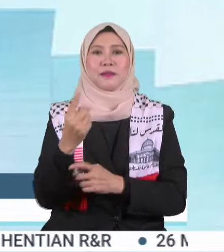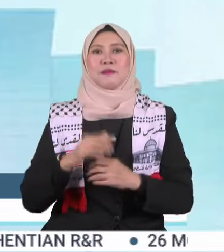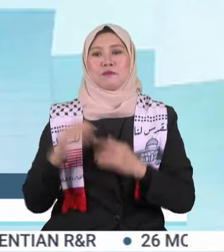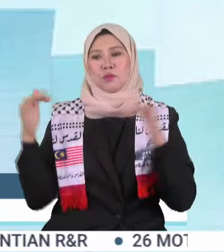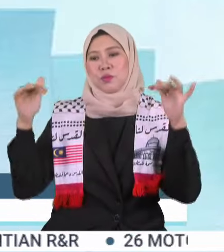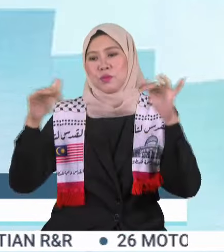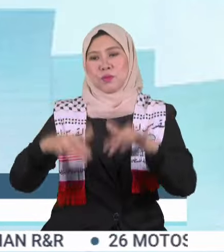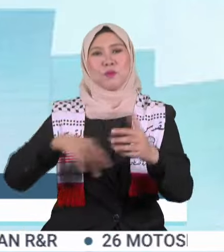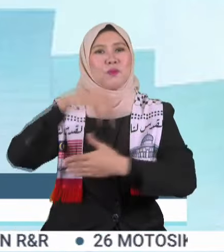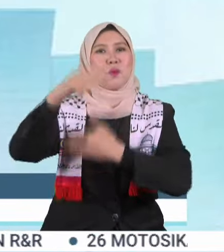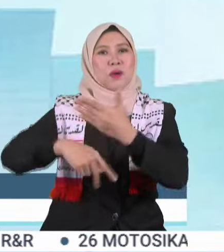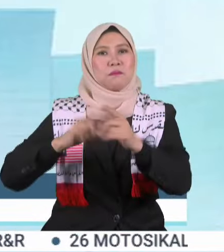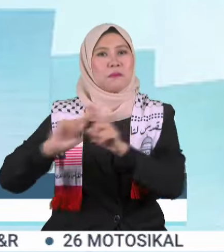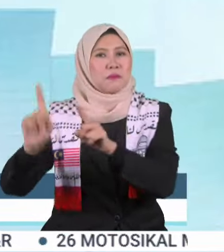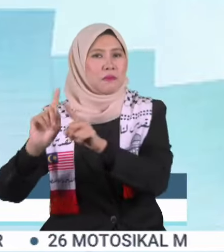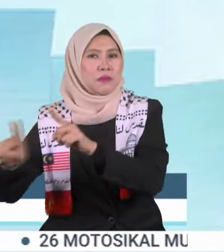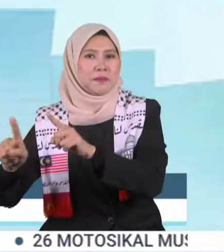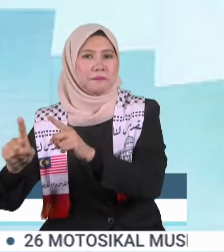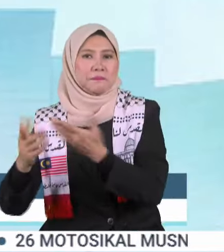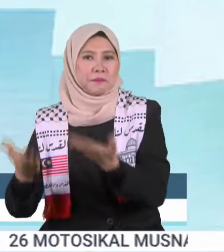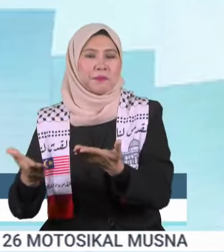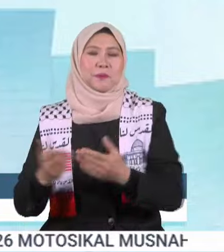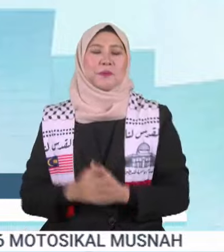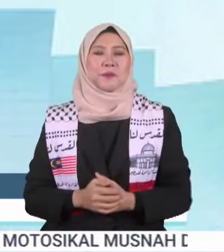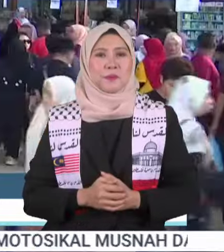pelbagai pengisian menarik disedia kepada pengunjung.